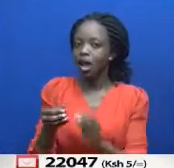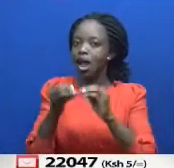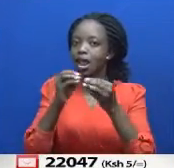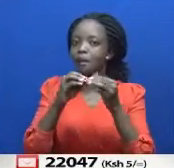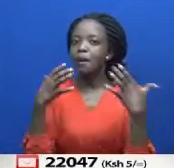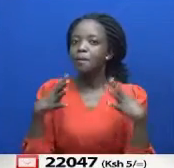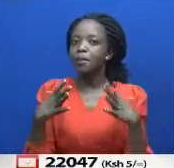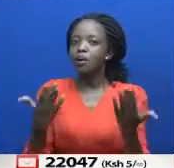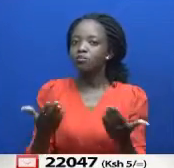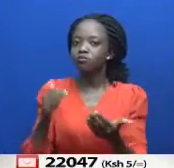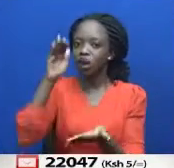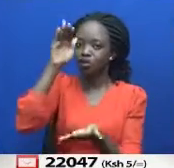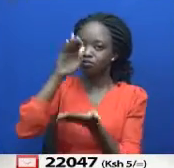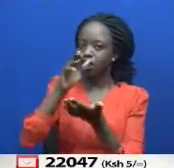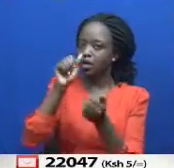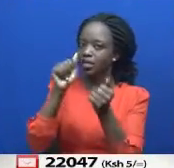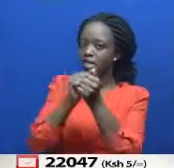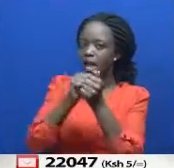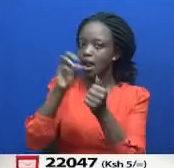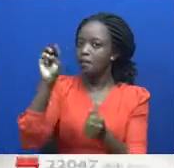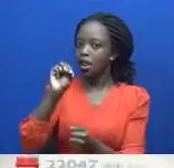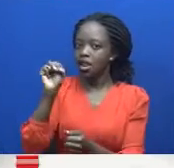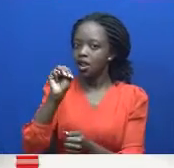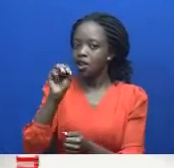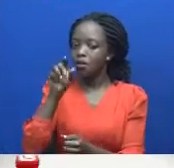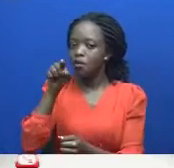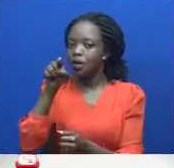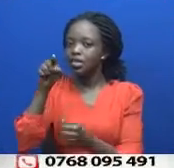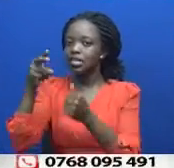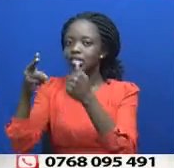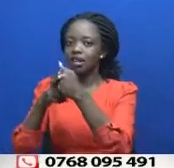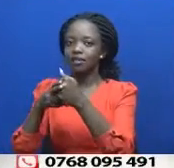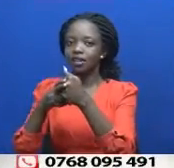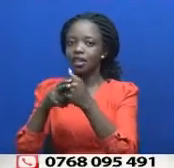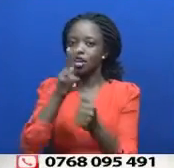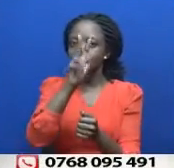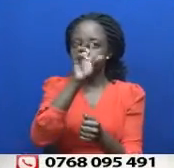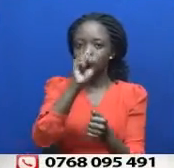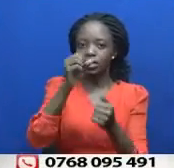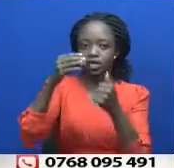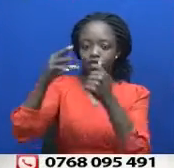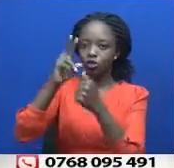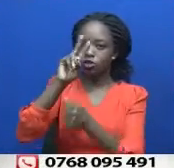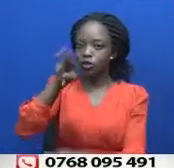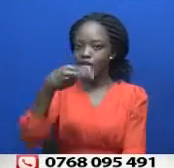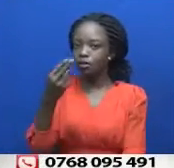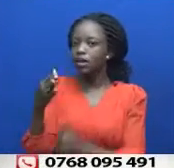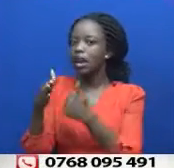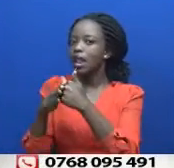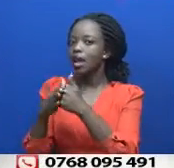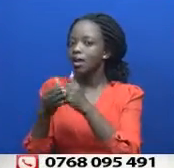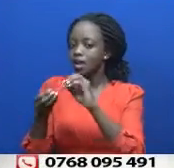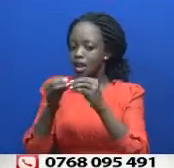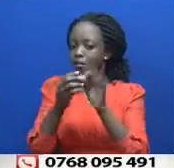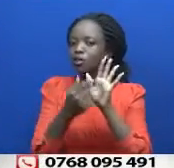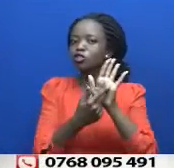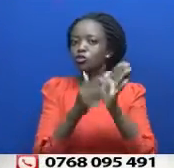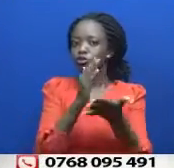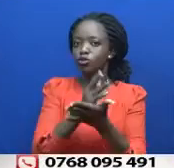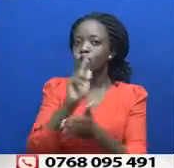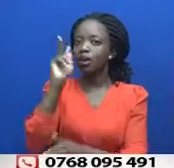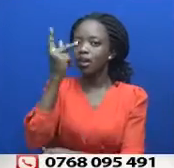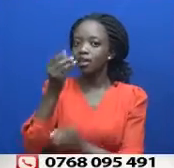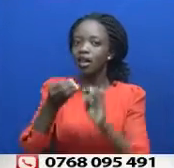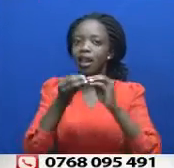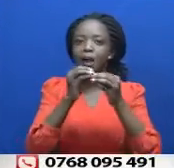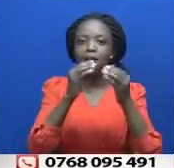watu wasiopungua milioni 10.7, na mwaka 2009 kulikuwepo na takwimu iliyobainisha kwamba Kenya ina idadi